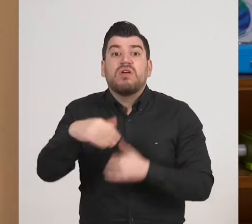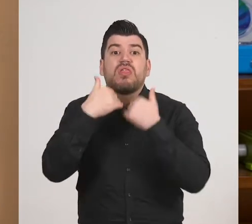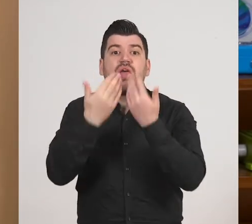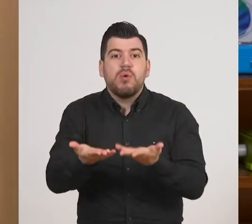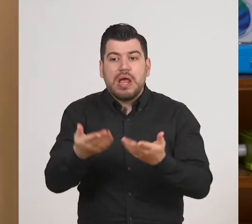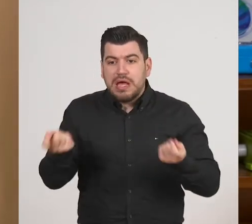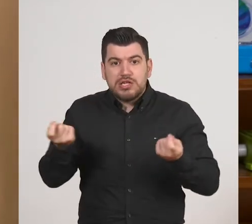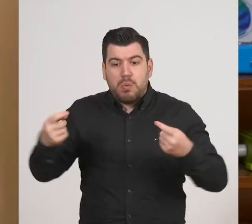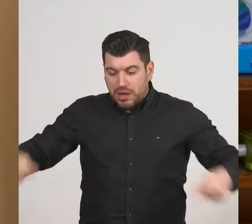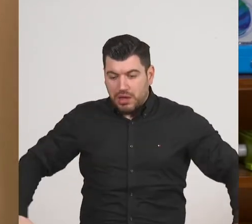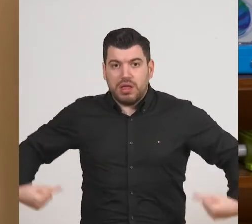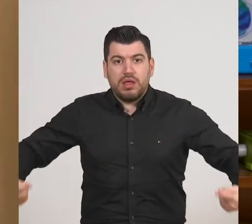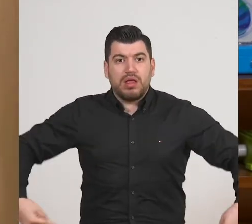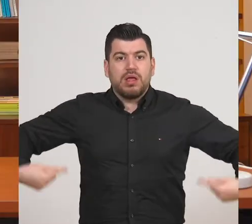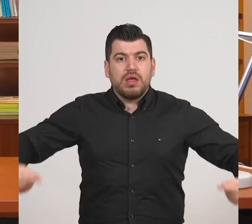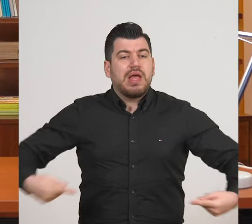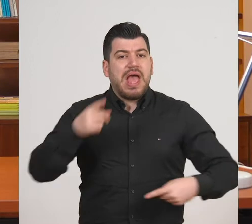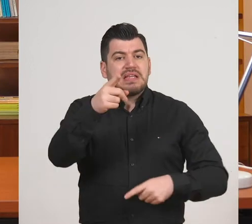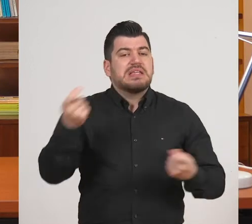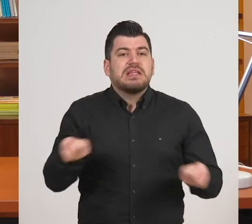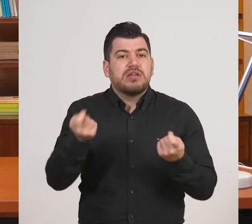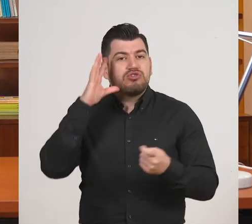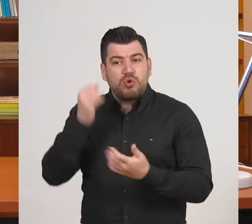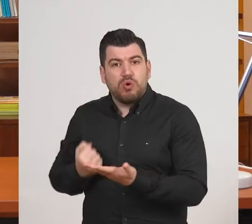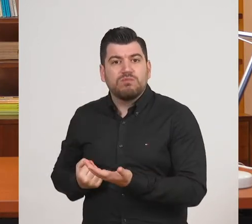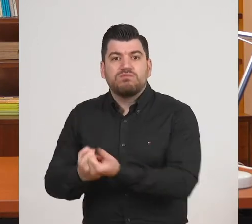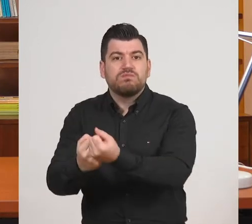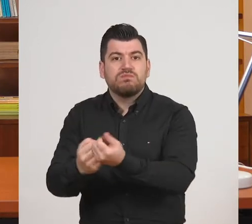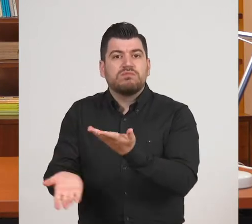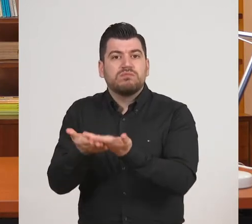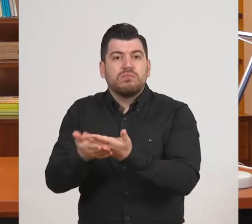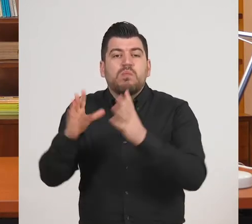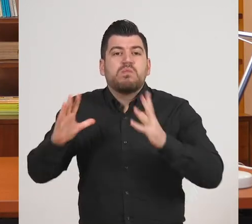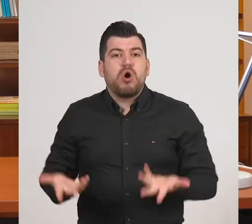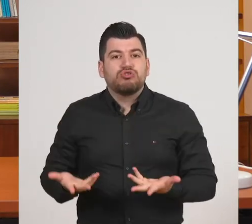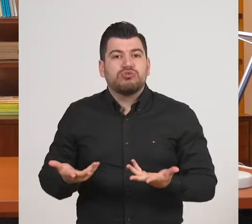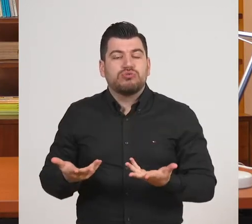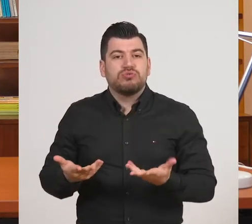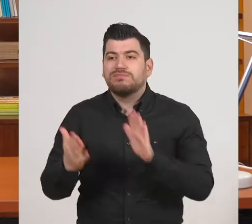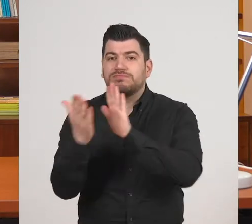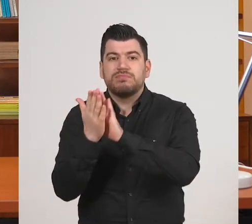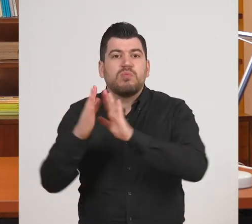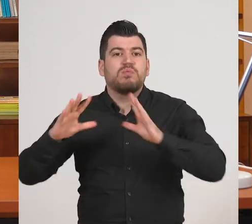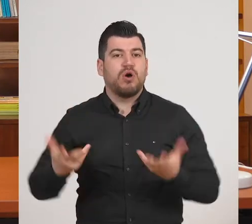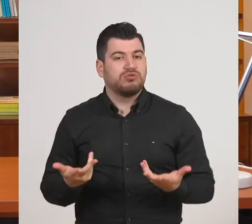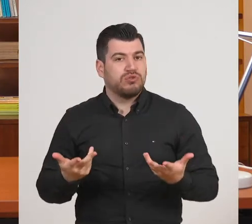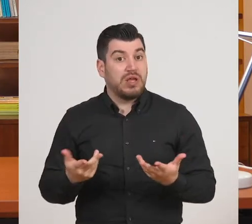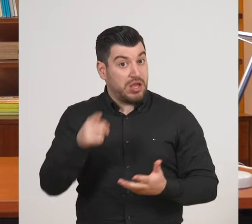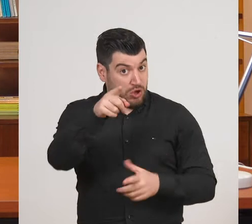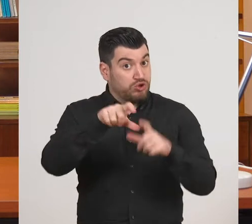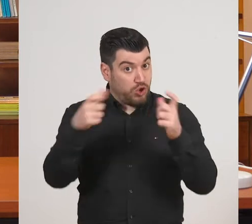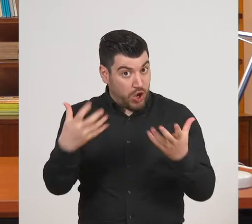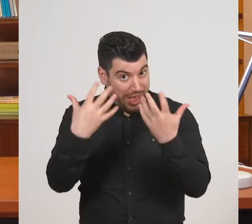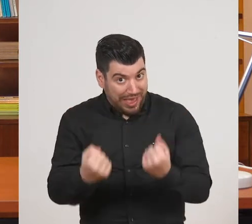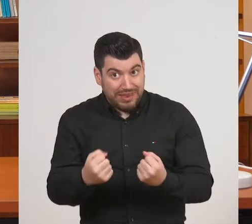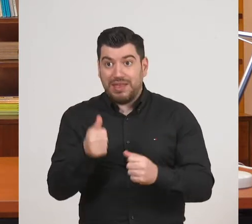να χρησιμοποιούσε καροτσάκι. Τι θα κάνατε για να τον βοηθήσετε? Πώς θα του συμπεριφερόσασταν? Έχει τις υποδομές στο